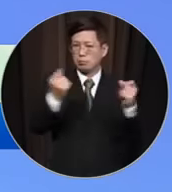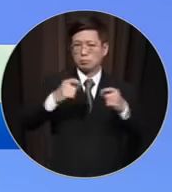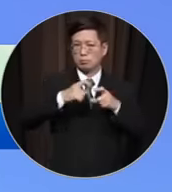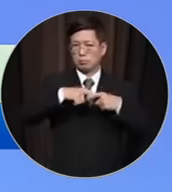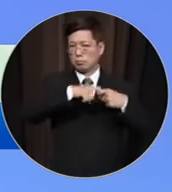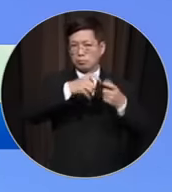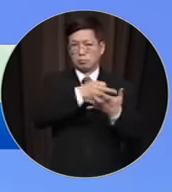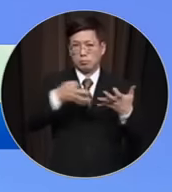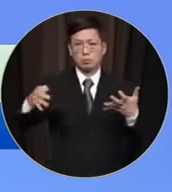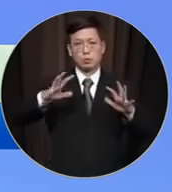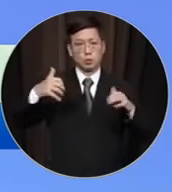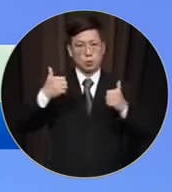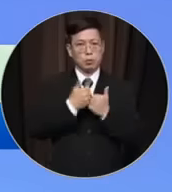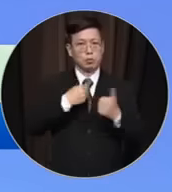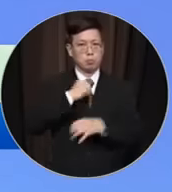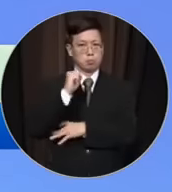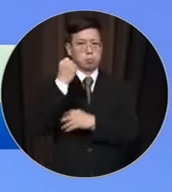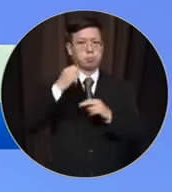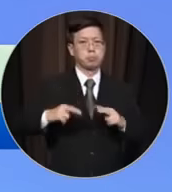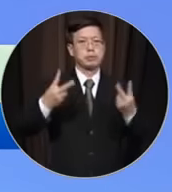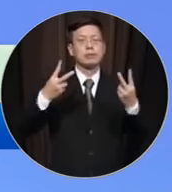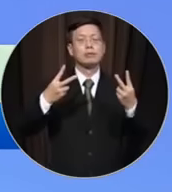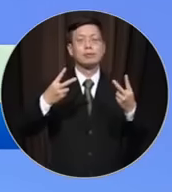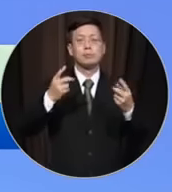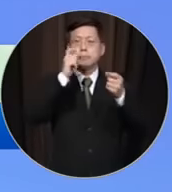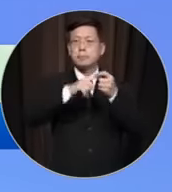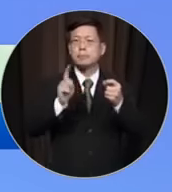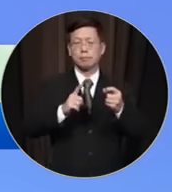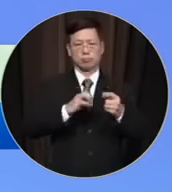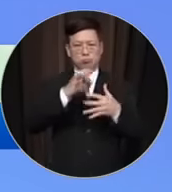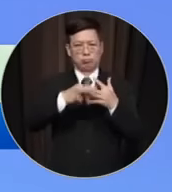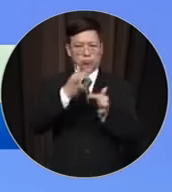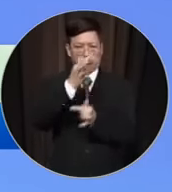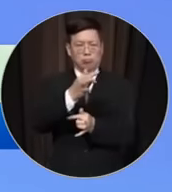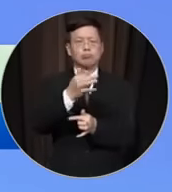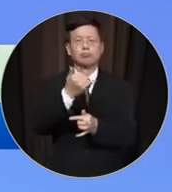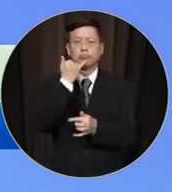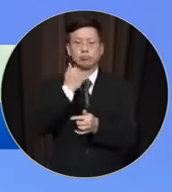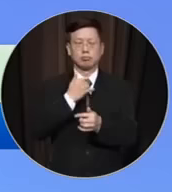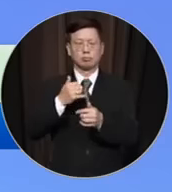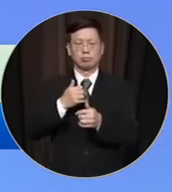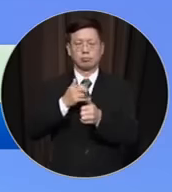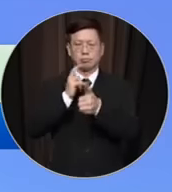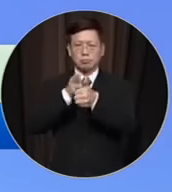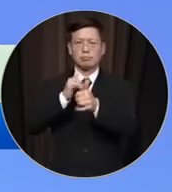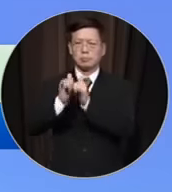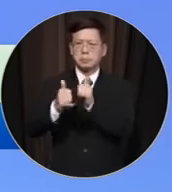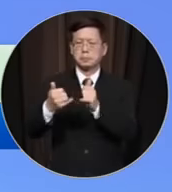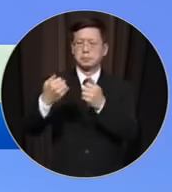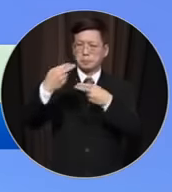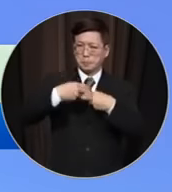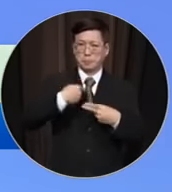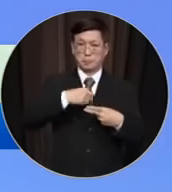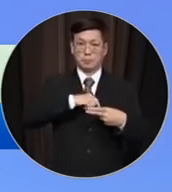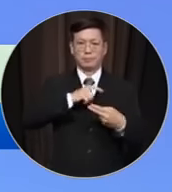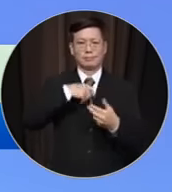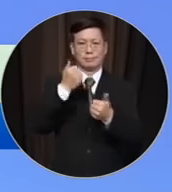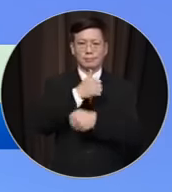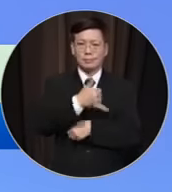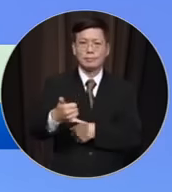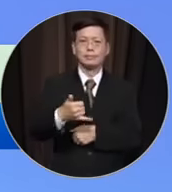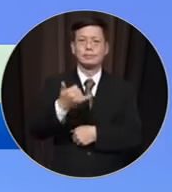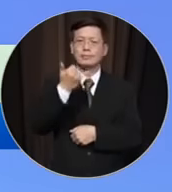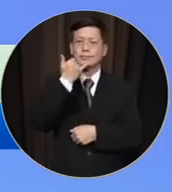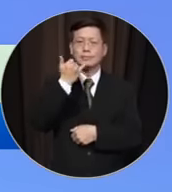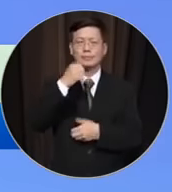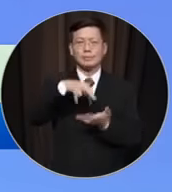署支持国会改革，目的就是为了要建立制度，重建人民对代议政治的信任，让立法员能够更